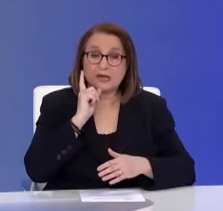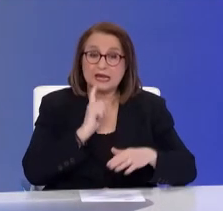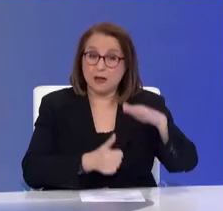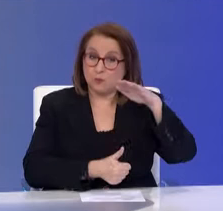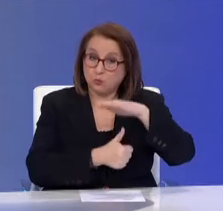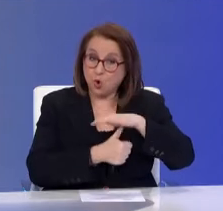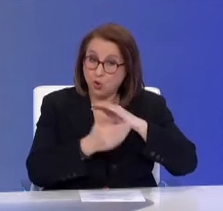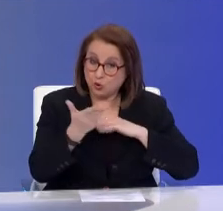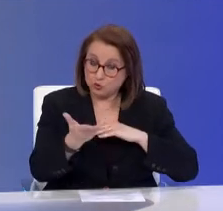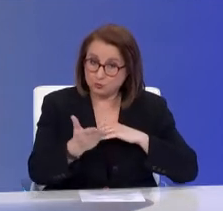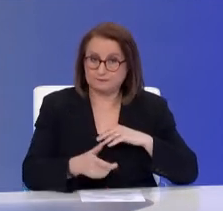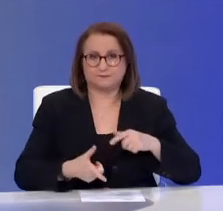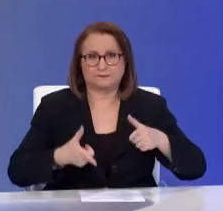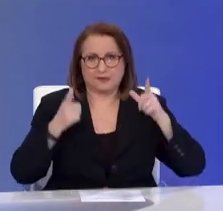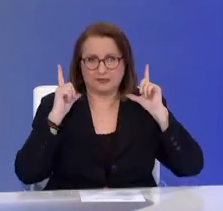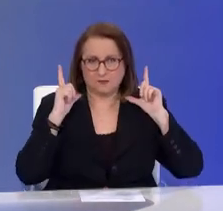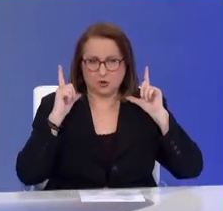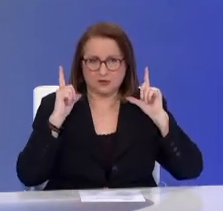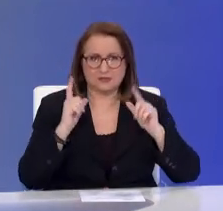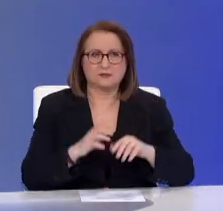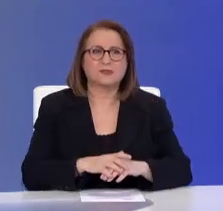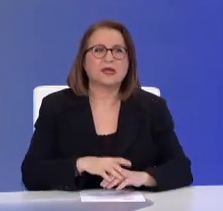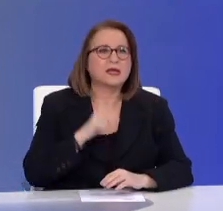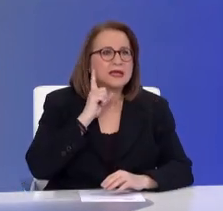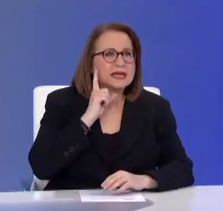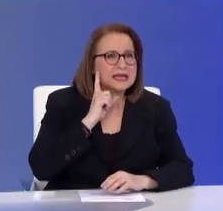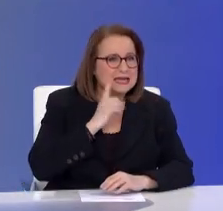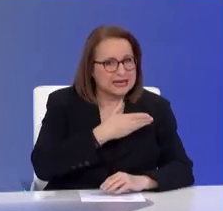βραβευθέντες. Πρόεδρε της Δημοκρατίας,